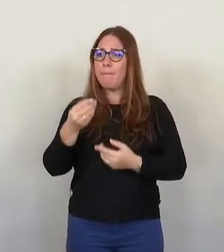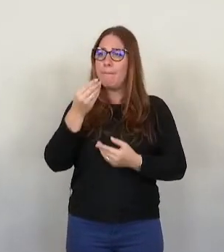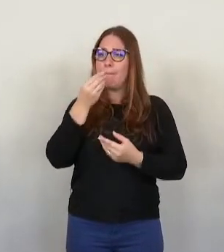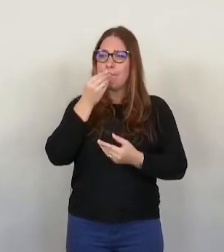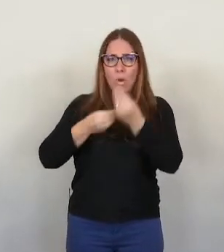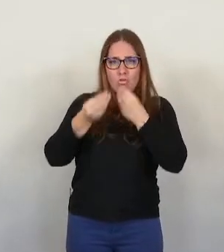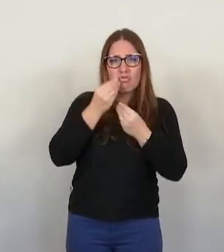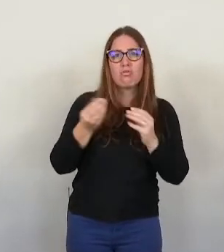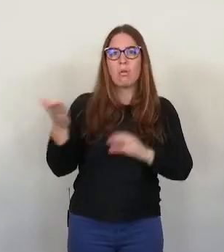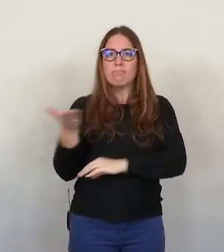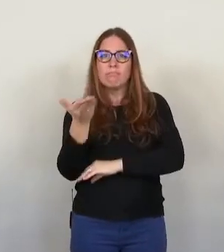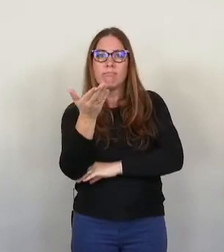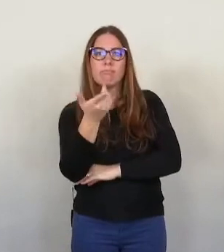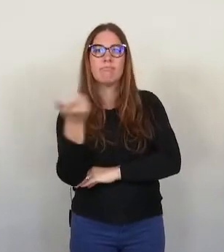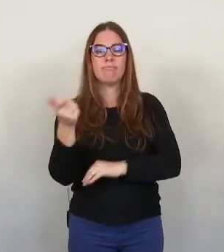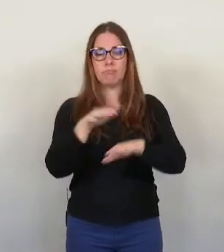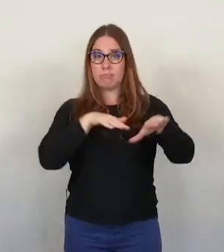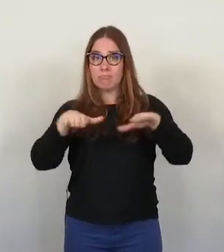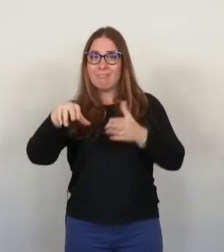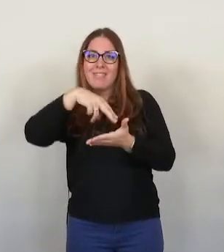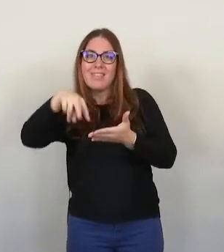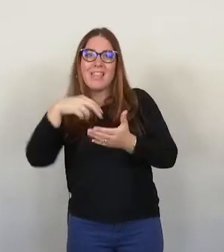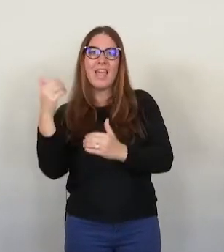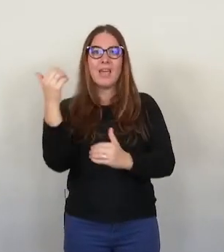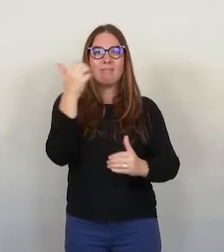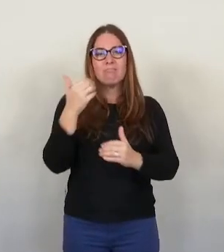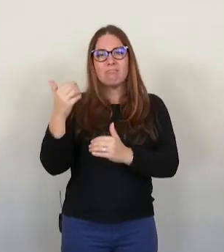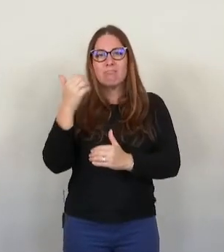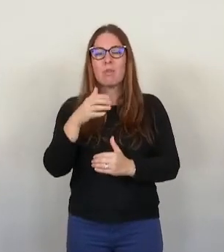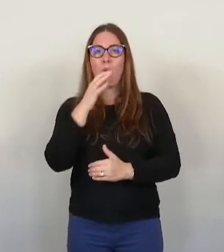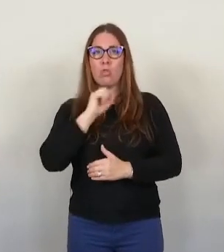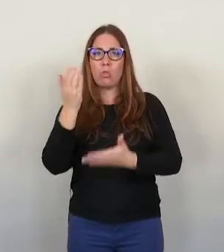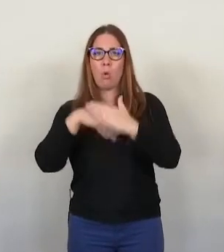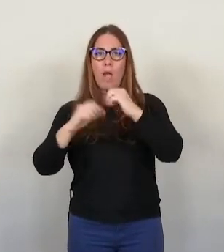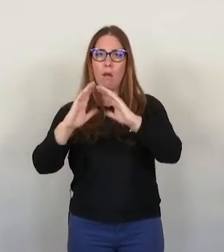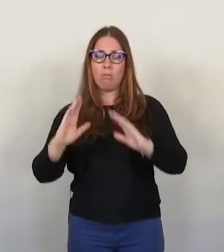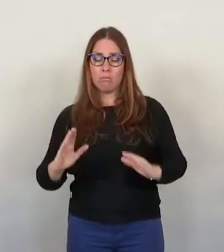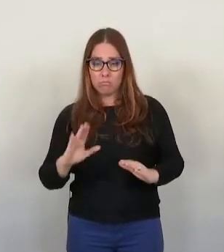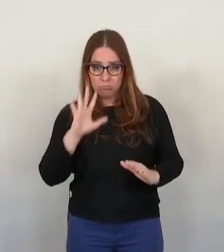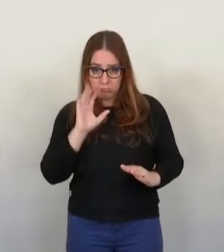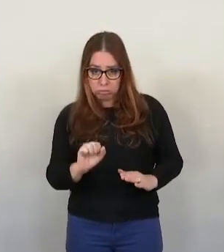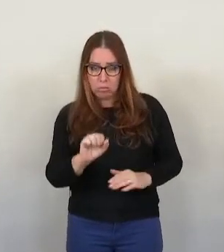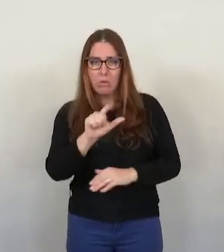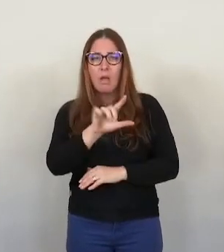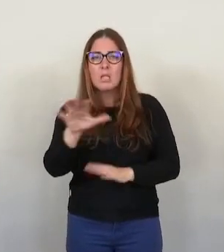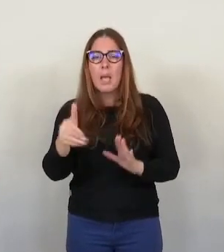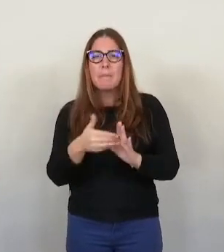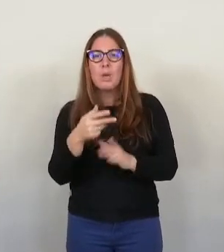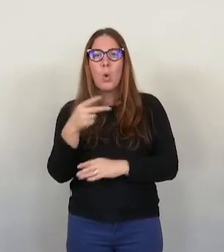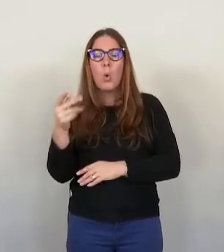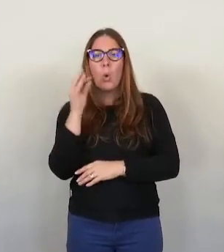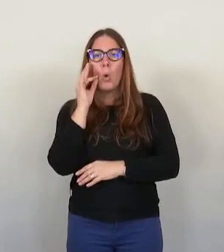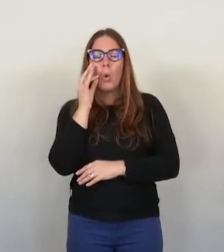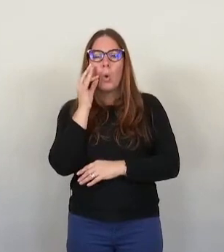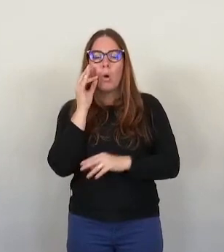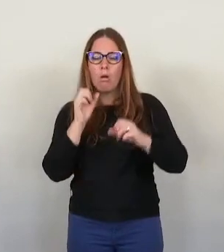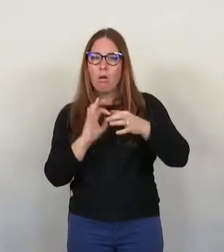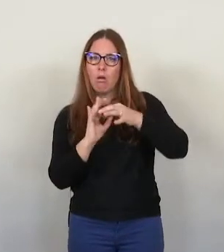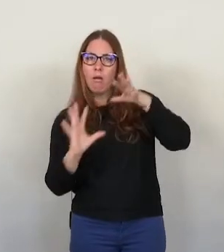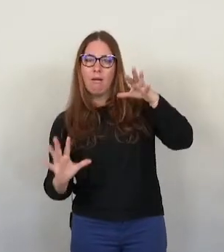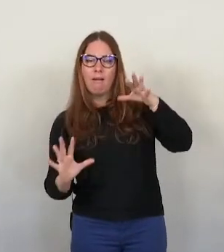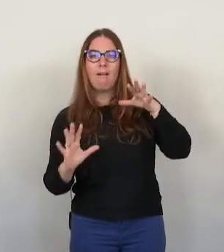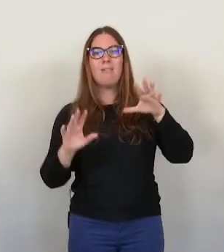ceux concernant les thés dansants et Noël à domicile n'atteignaient que 25 000 euros. La ville amie des